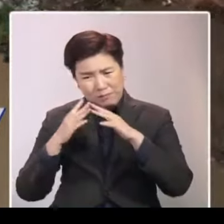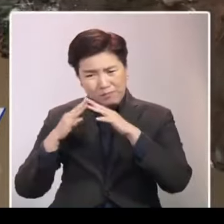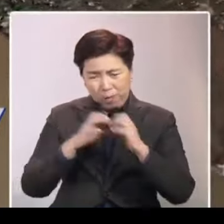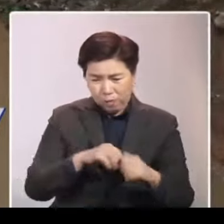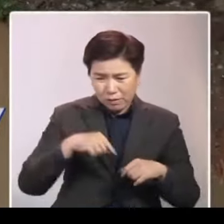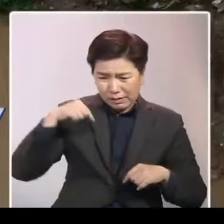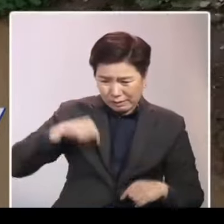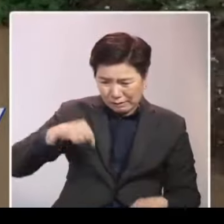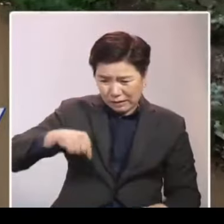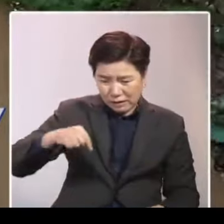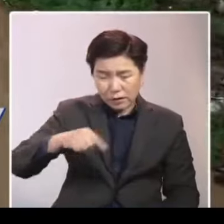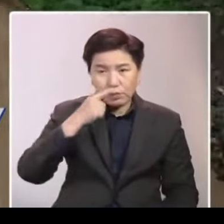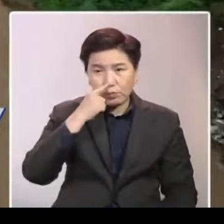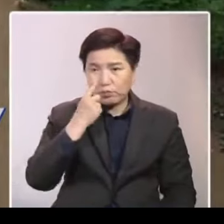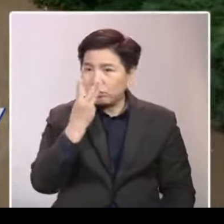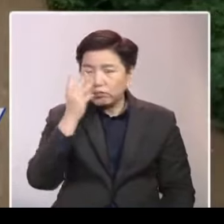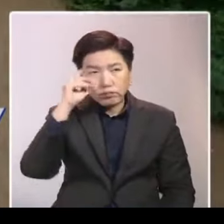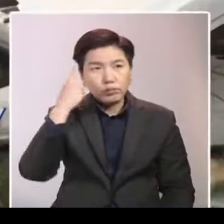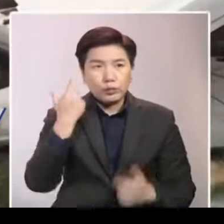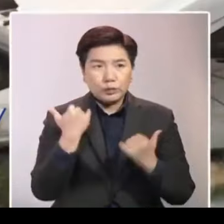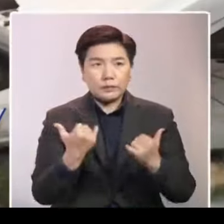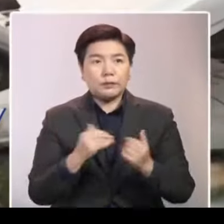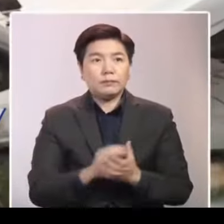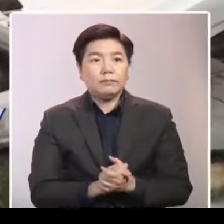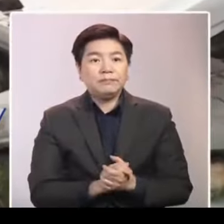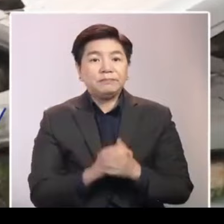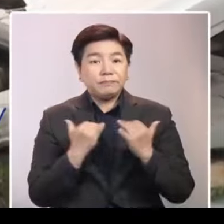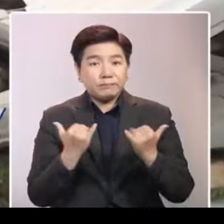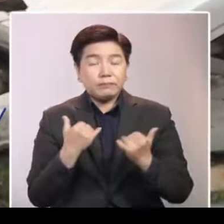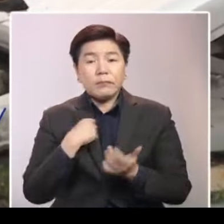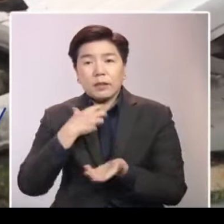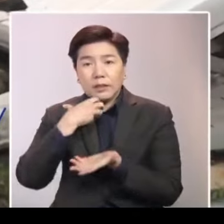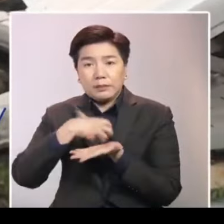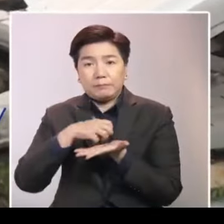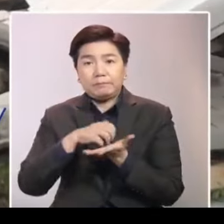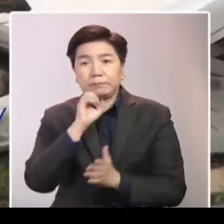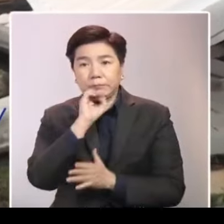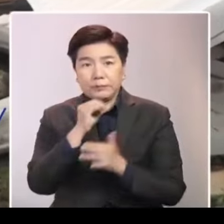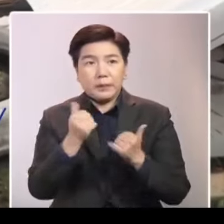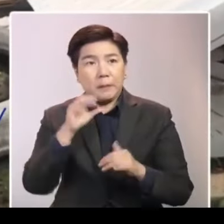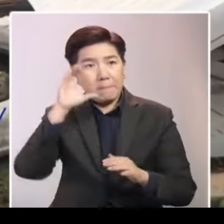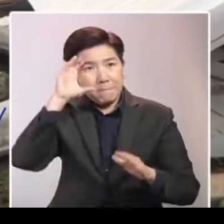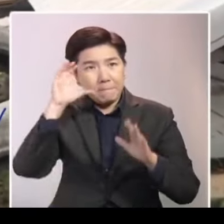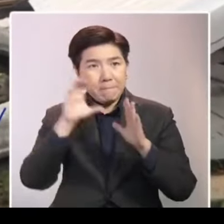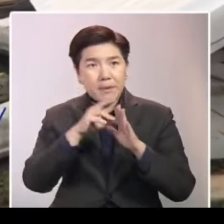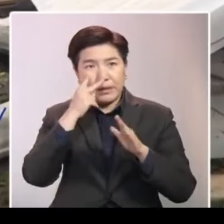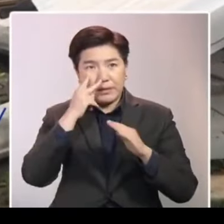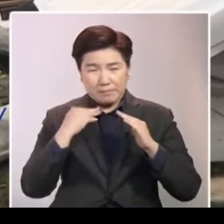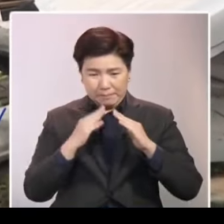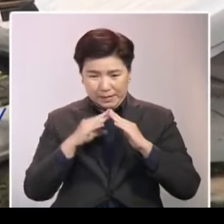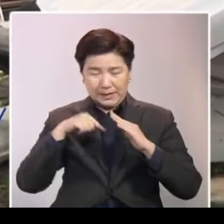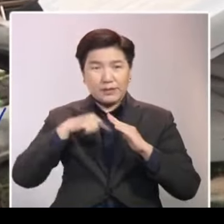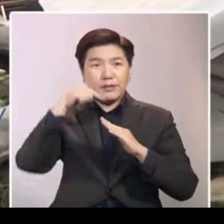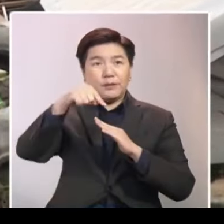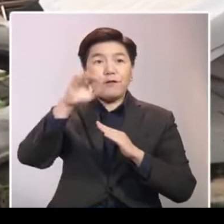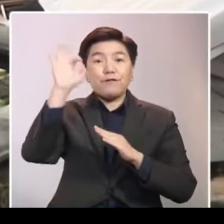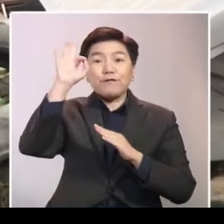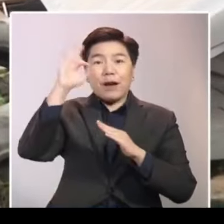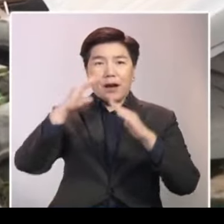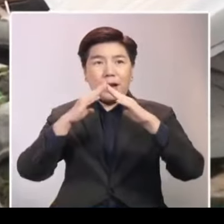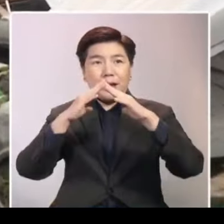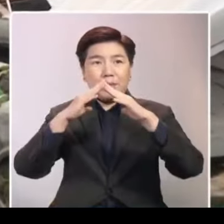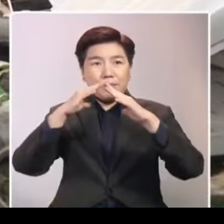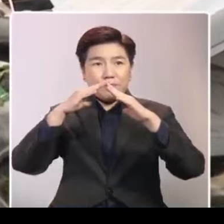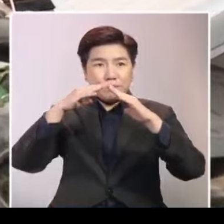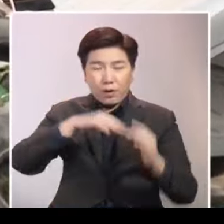ทรุดตัวพังลงน้ำอีกเมื่อใดค่ะค่ะและล่าสุดนะคะอย่างที่เห็นด้านหลังนี้นะคะหลังคาสีฟ้าที่ร่วงลงม